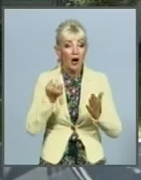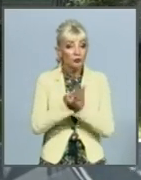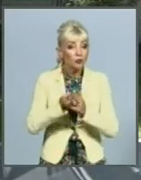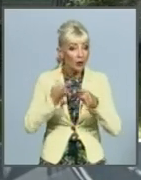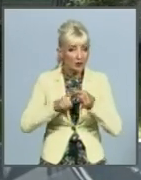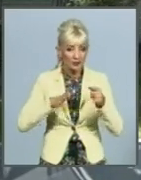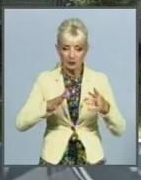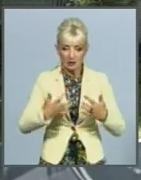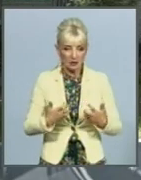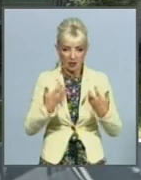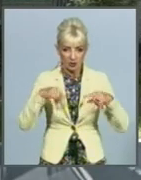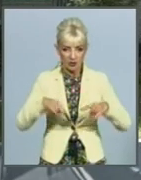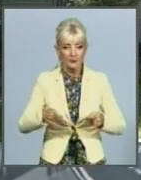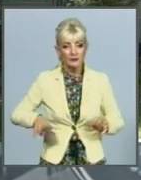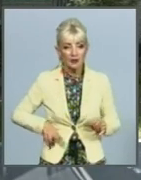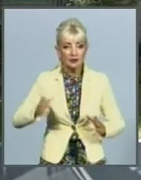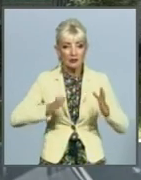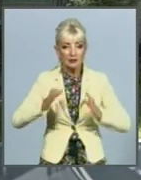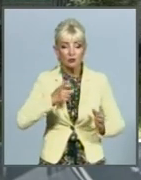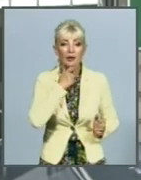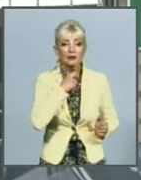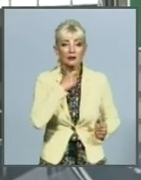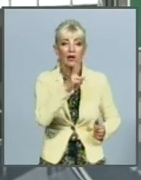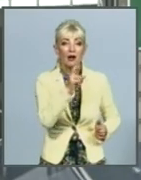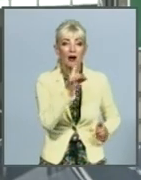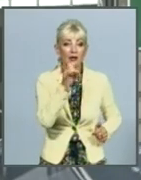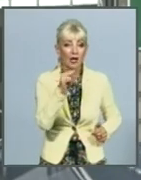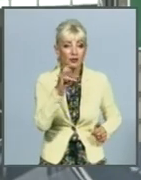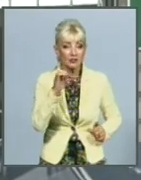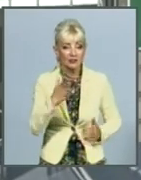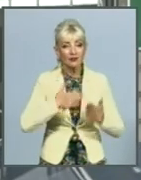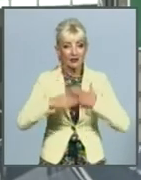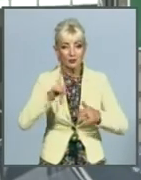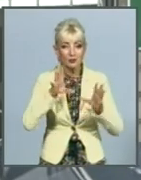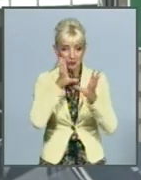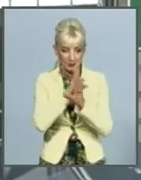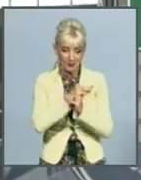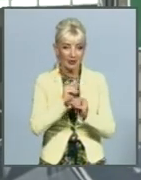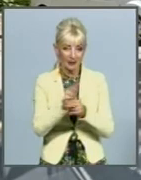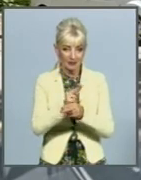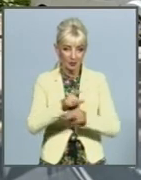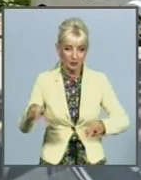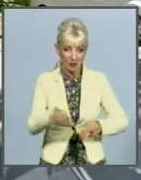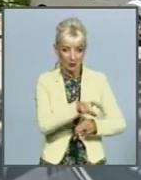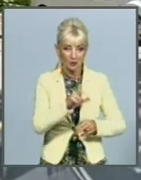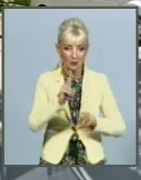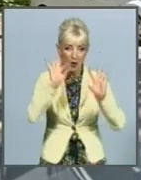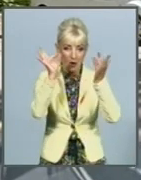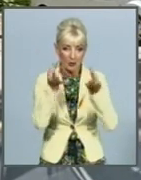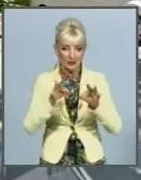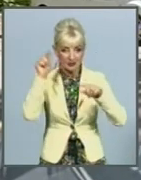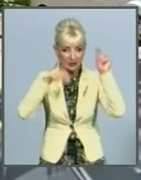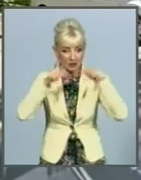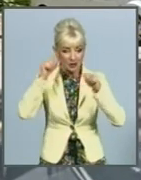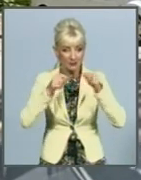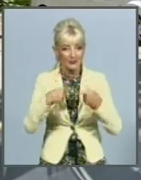ями. Директор Інституту ендокринології Юрій Караченцев радіє, що встигли залатати дорогу до сезону осінніх дощів.